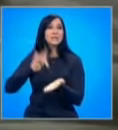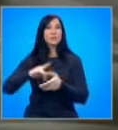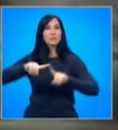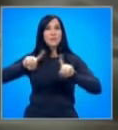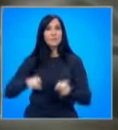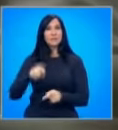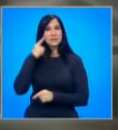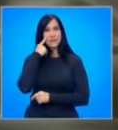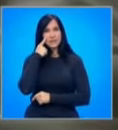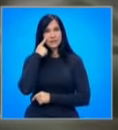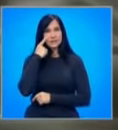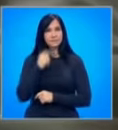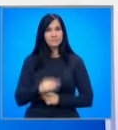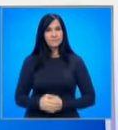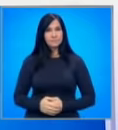бързи тестове.